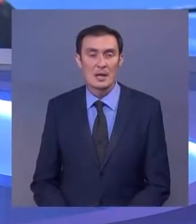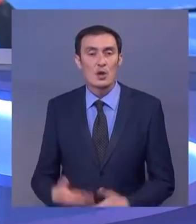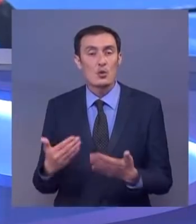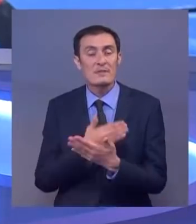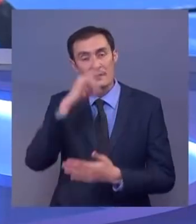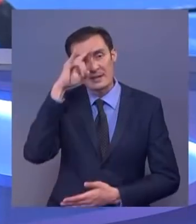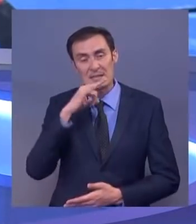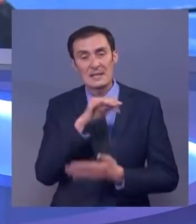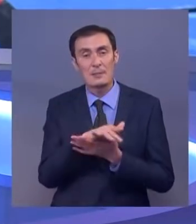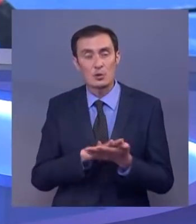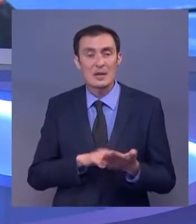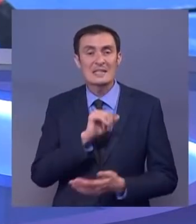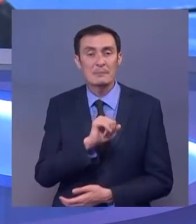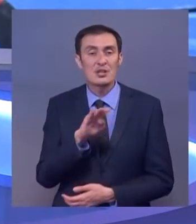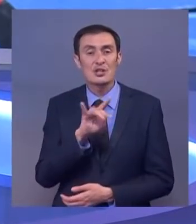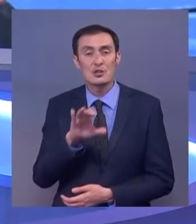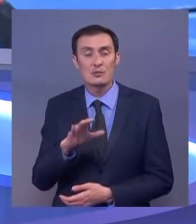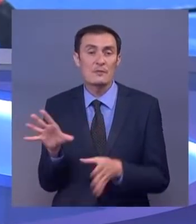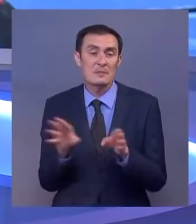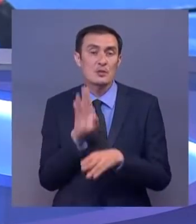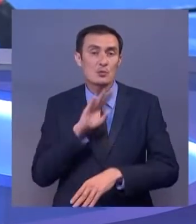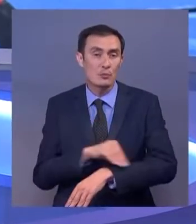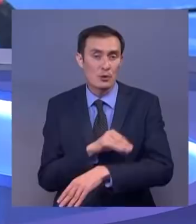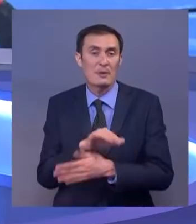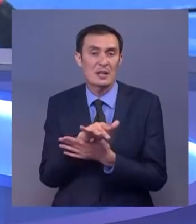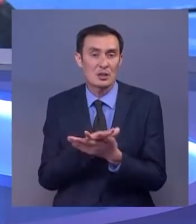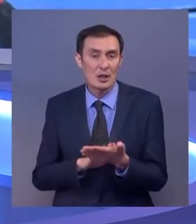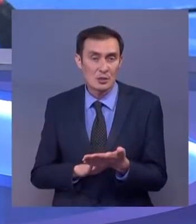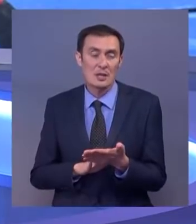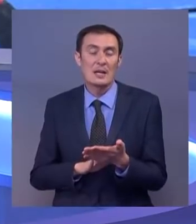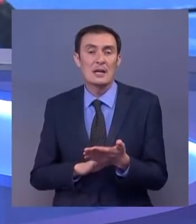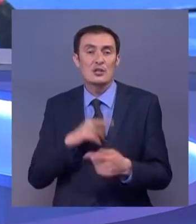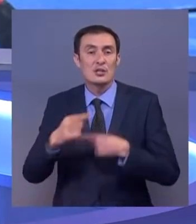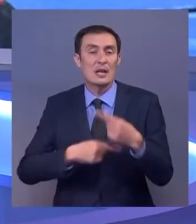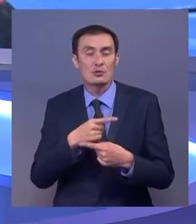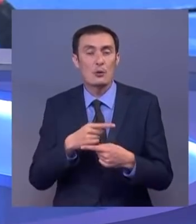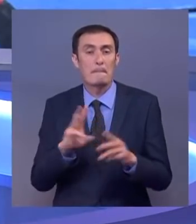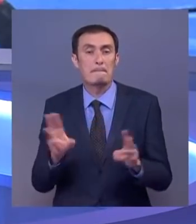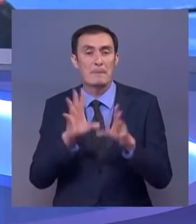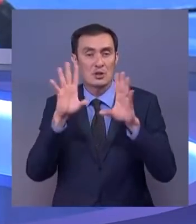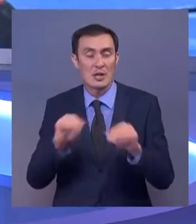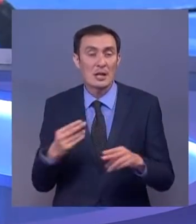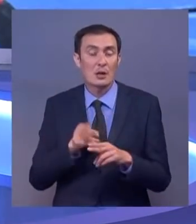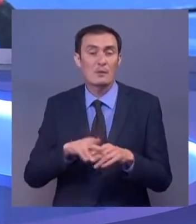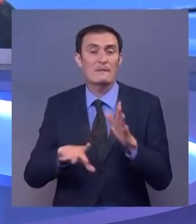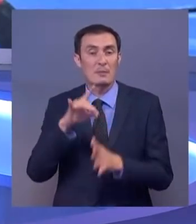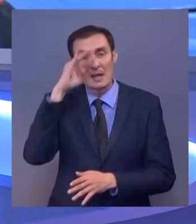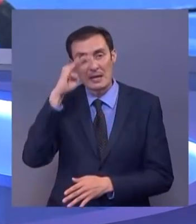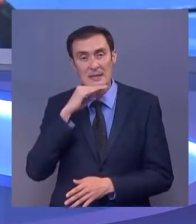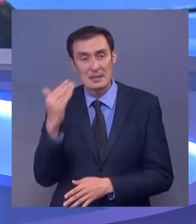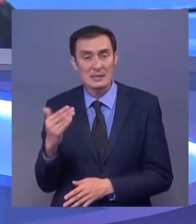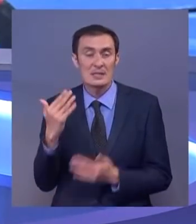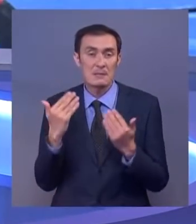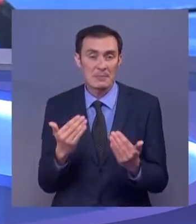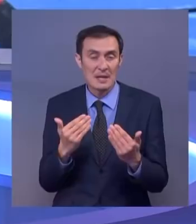Возвращаемся к событиям в нашей стране. Асланбек Жинисов вместе с супругой продолжают династию пожарных. Профессию когда-то выбрал отец Асланбека.